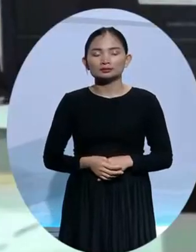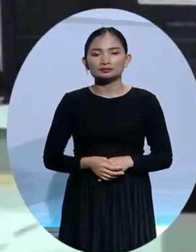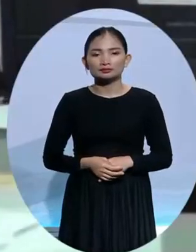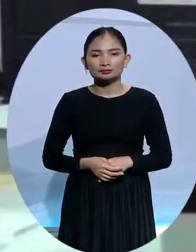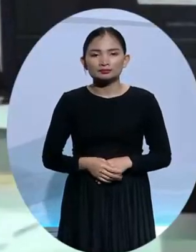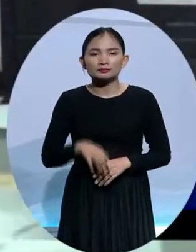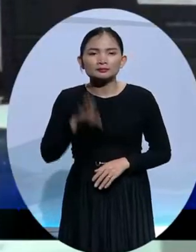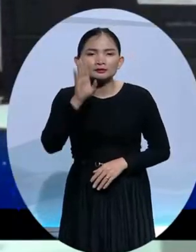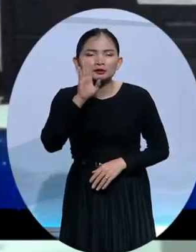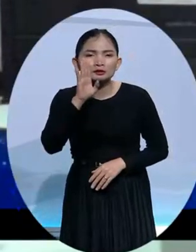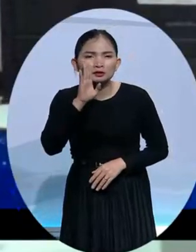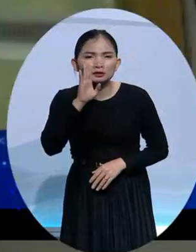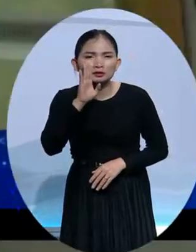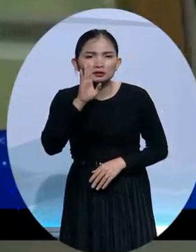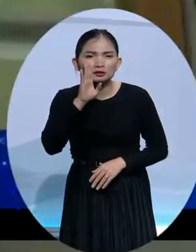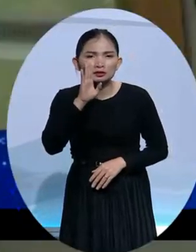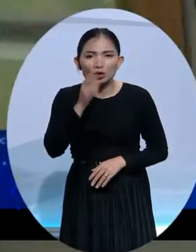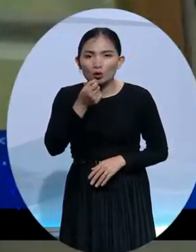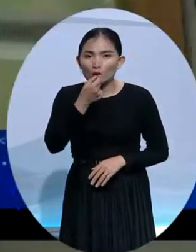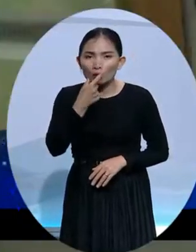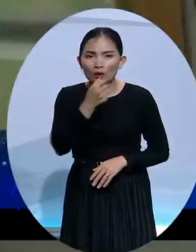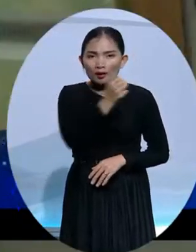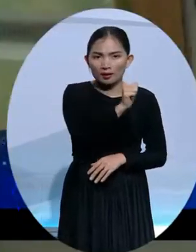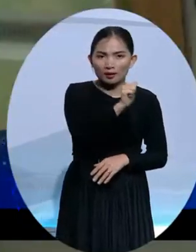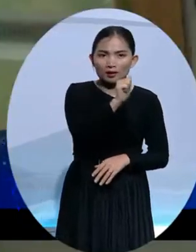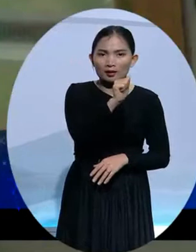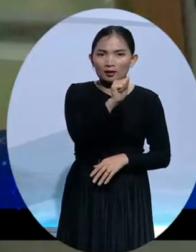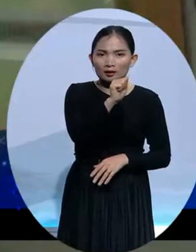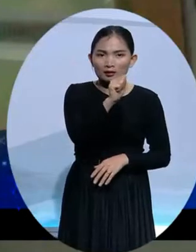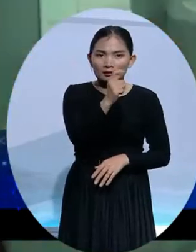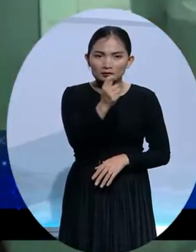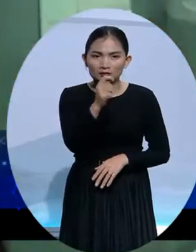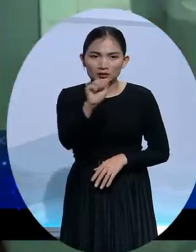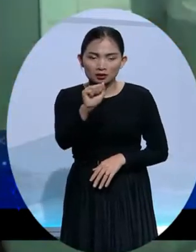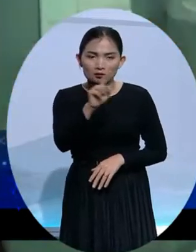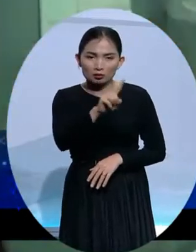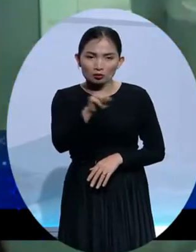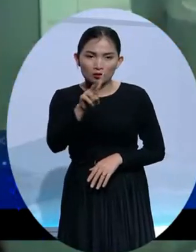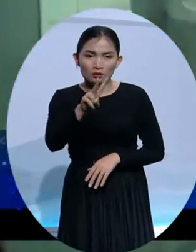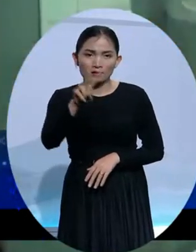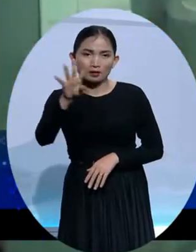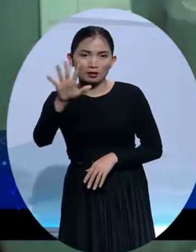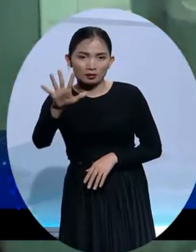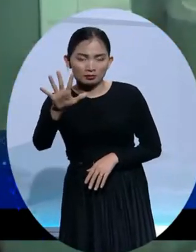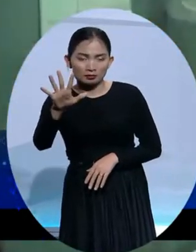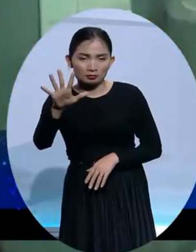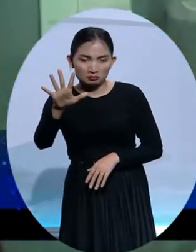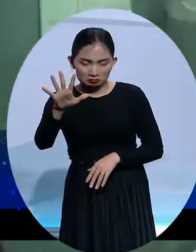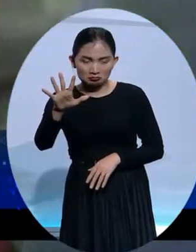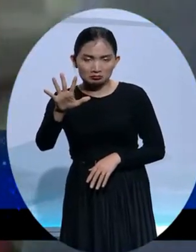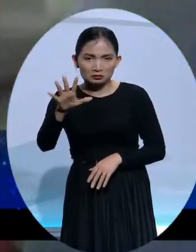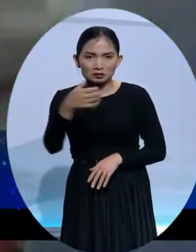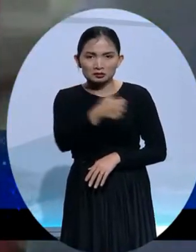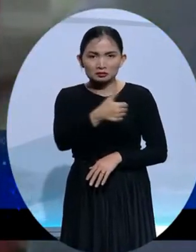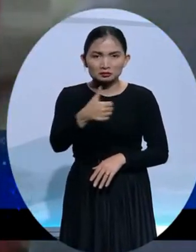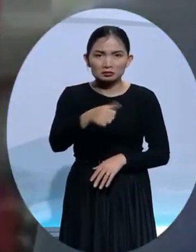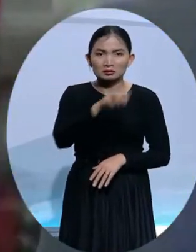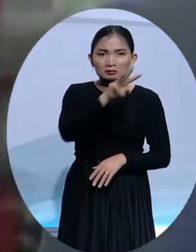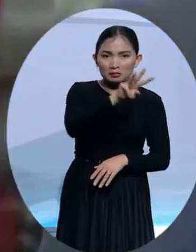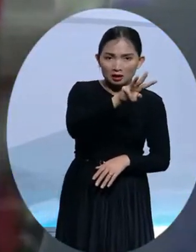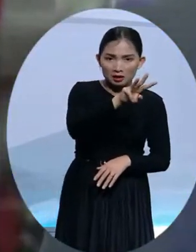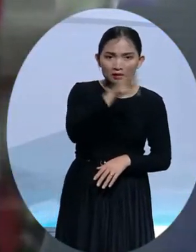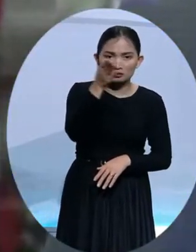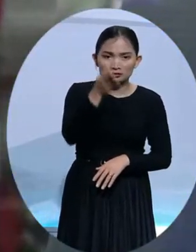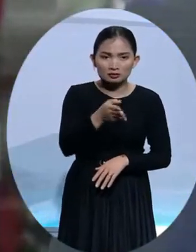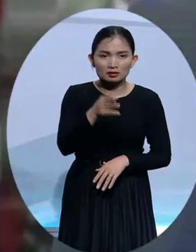Thử nghiệm của Acela Health đối với thuốc AXA-1125 cho thấy có 3 trong số 21 bệnh nhân được sử dụng thuốc